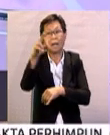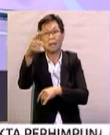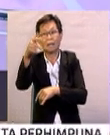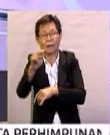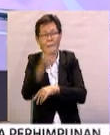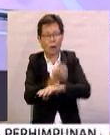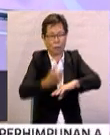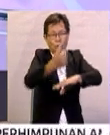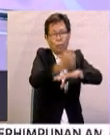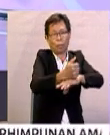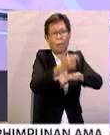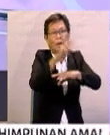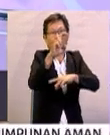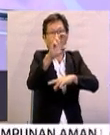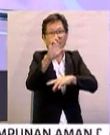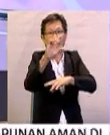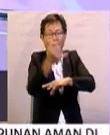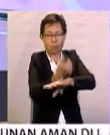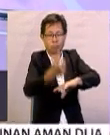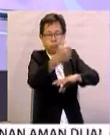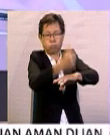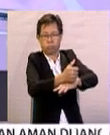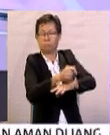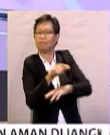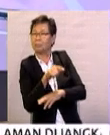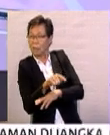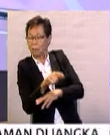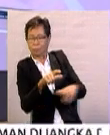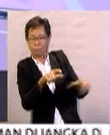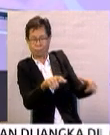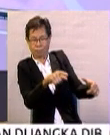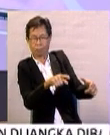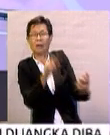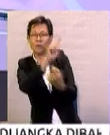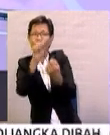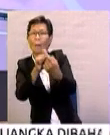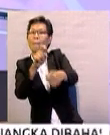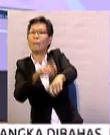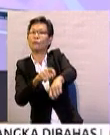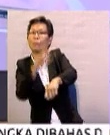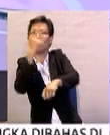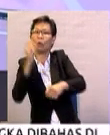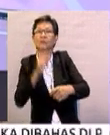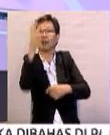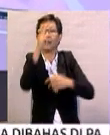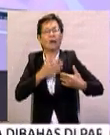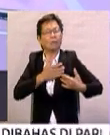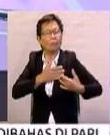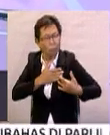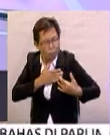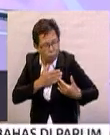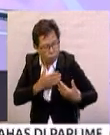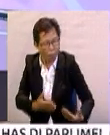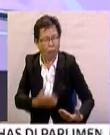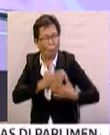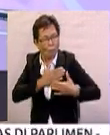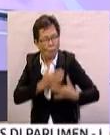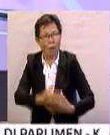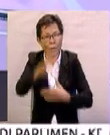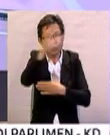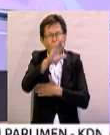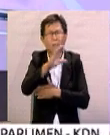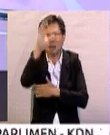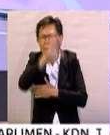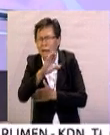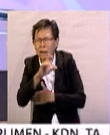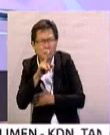Suruhanjaya Siasatan Diraja ini dilihat amat bertepatan dengan komitmen kerajaan untuk mencari